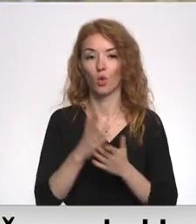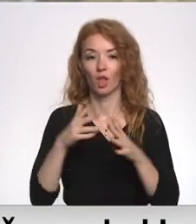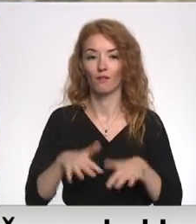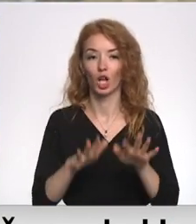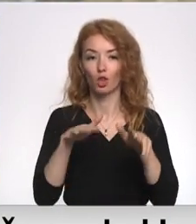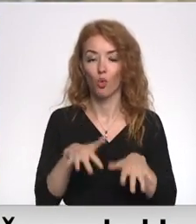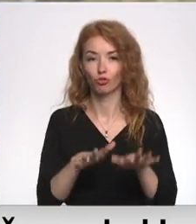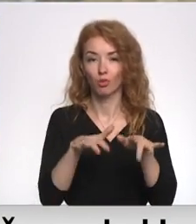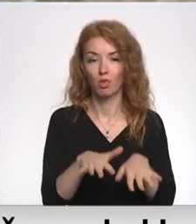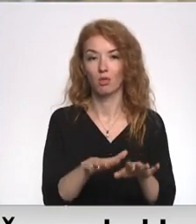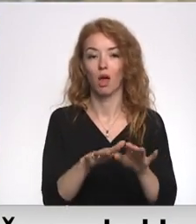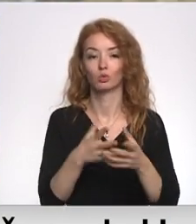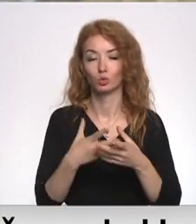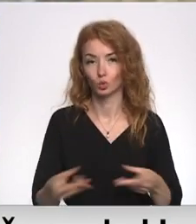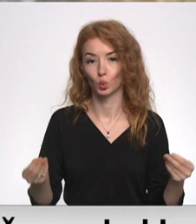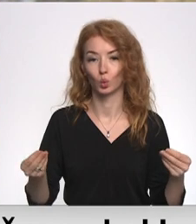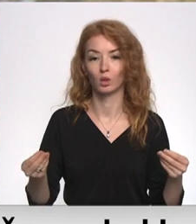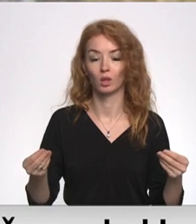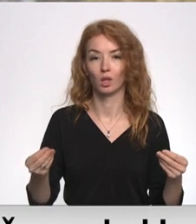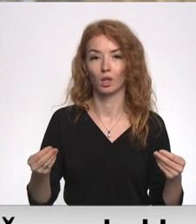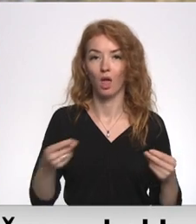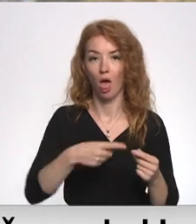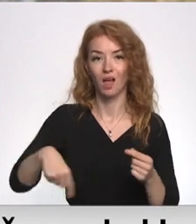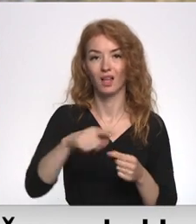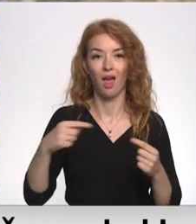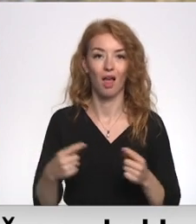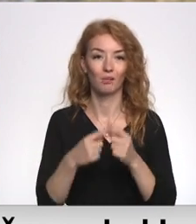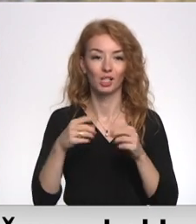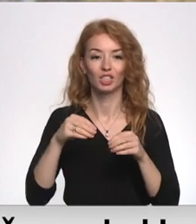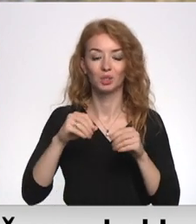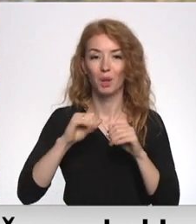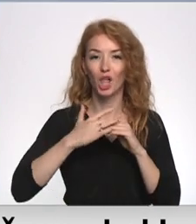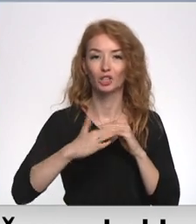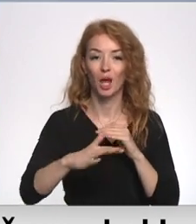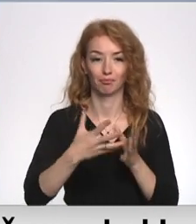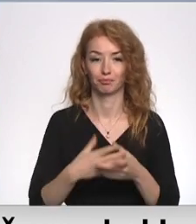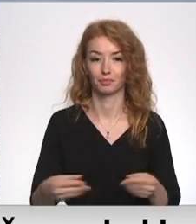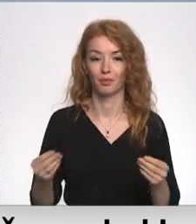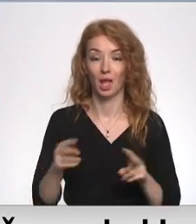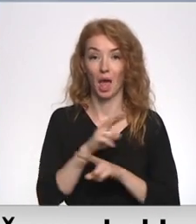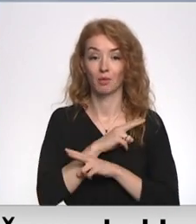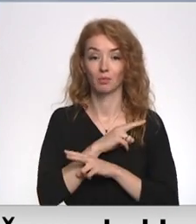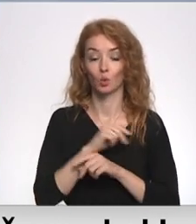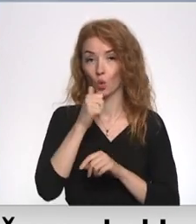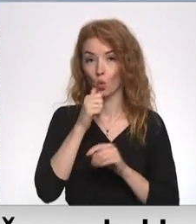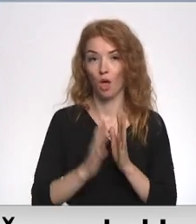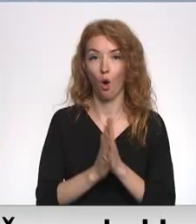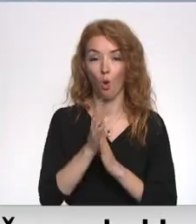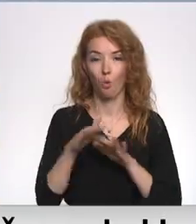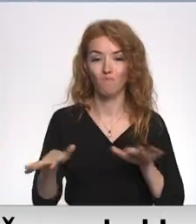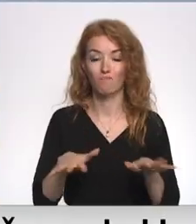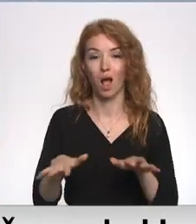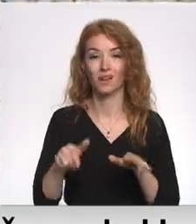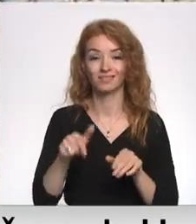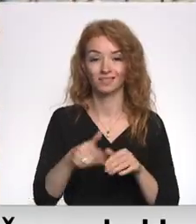viļņošanās, krastos zūd šie te Rāznes ezeram raksturīgie smilšainie krasti. Atmirusi ūdens augu masa Rāznes